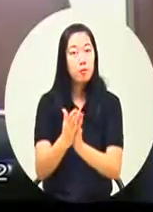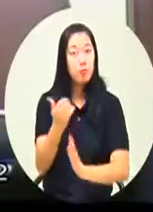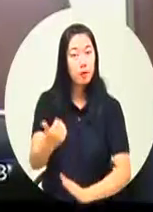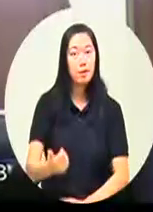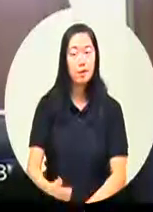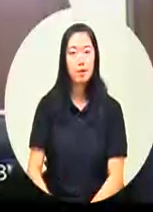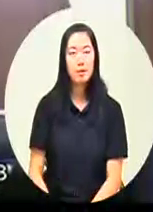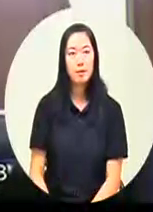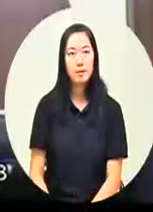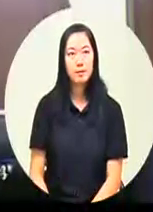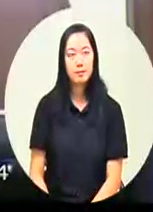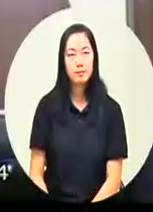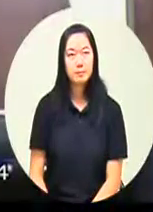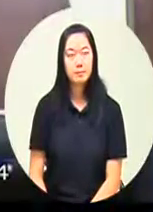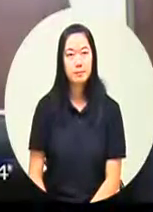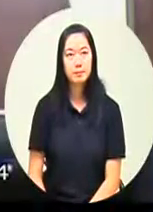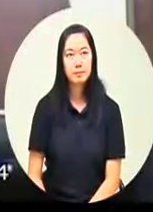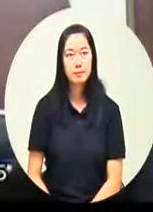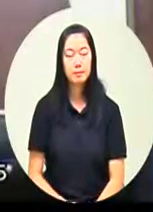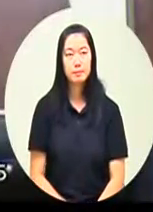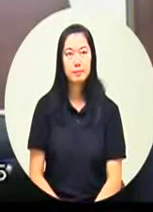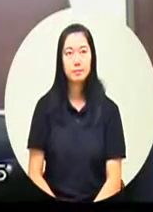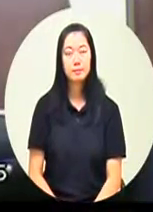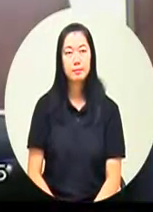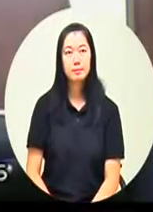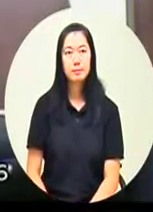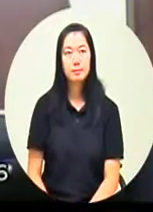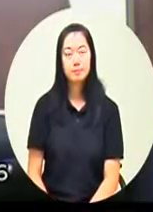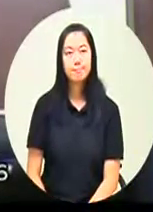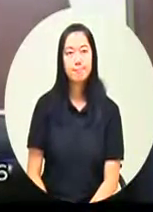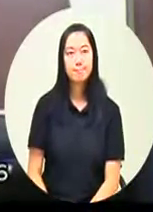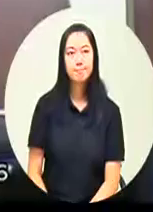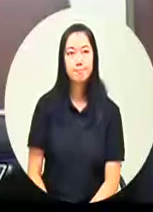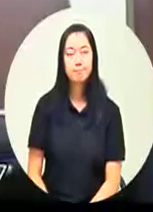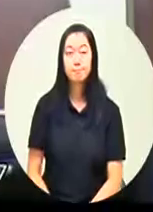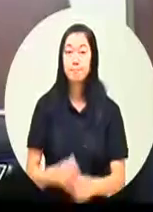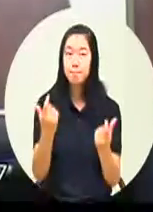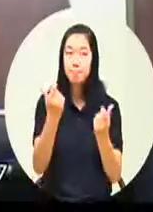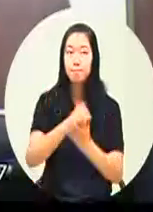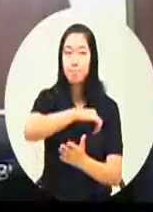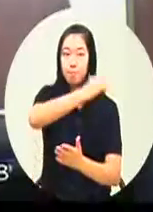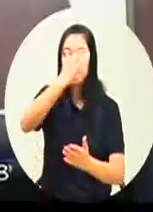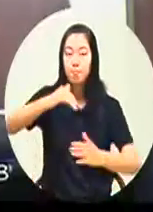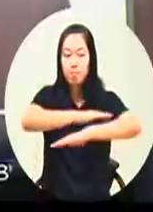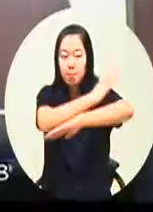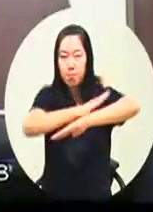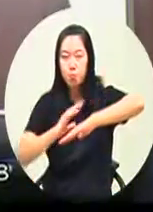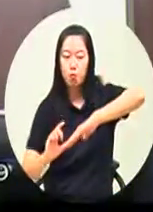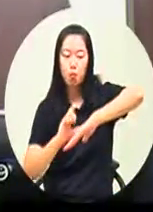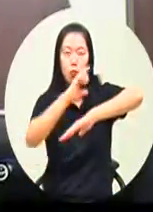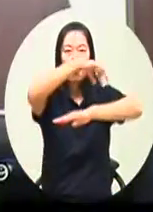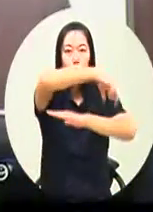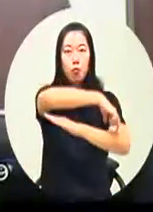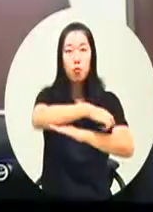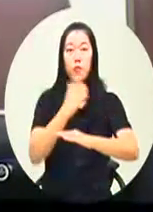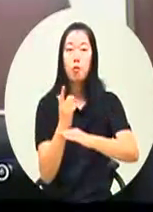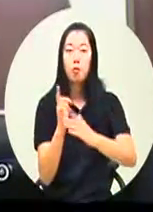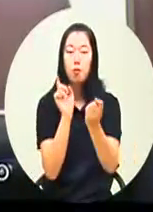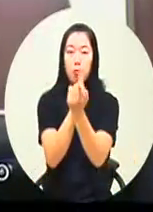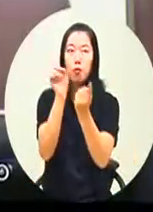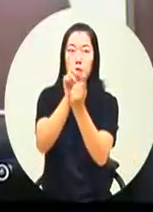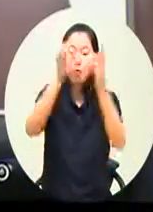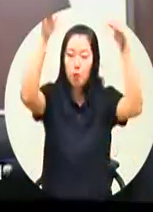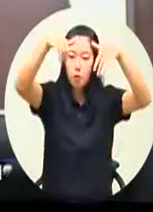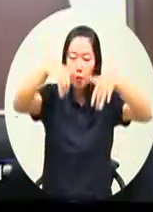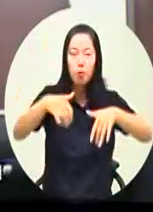的多雨多多多多也许什么山坡地啊或城市里面那流大雨淹水它都可以